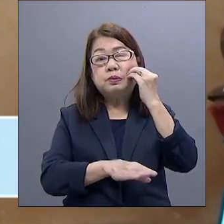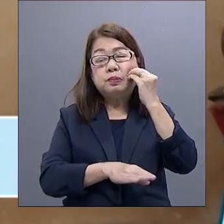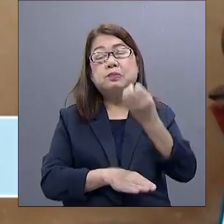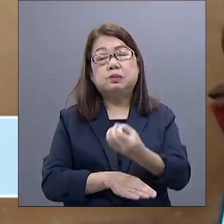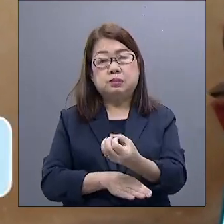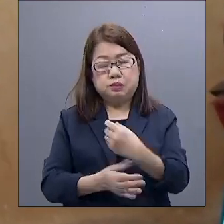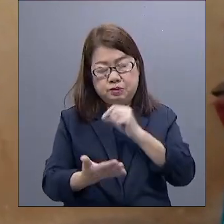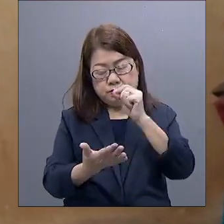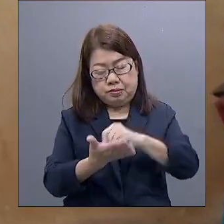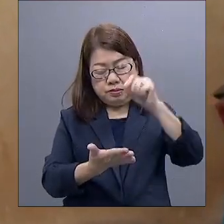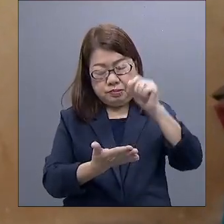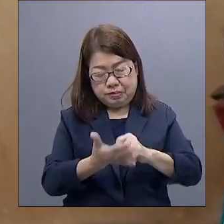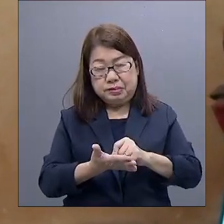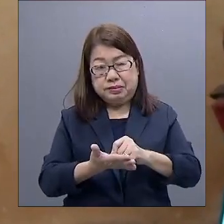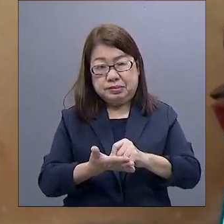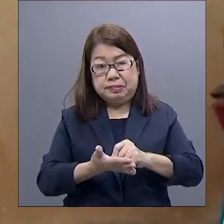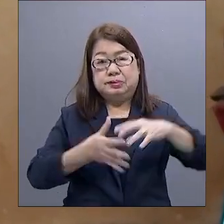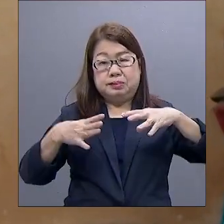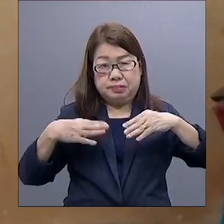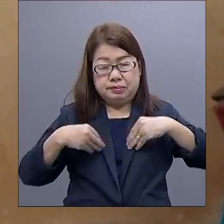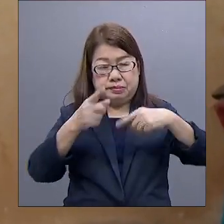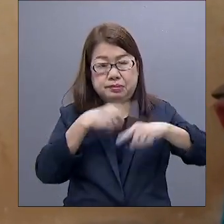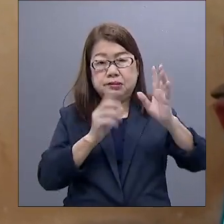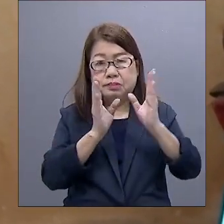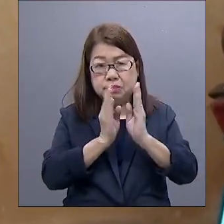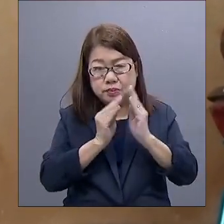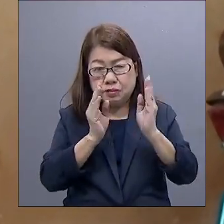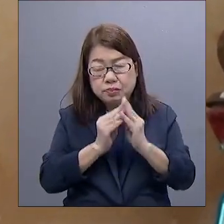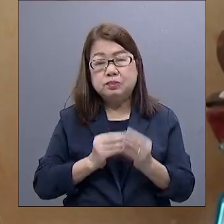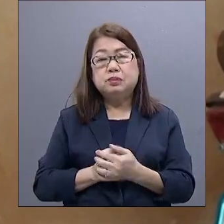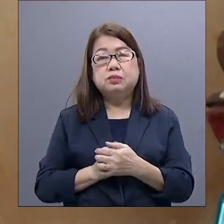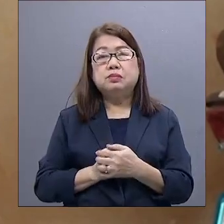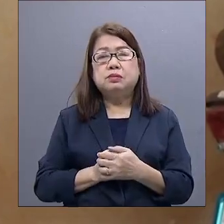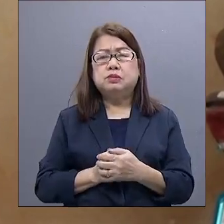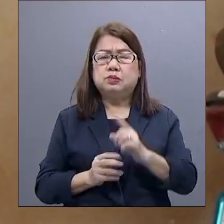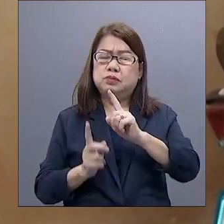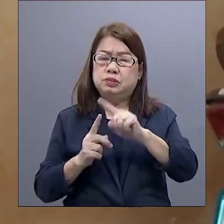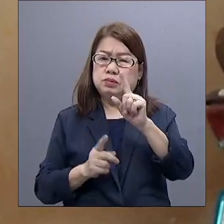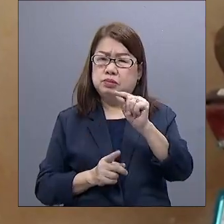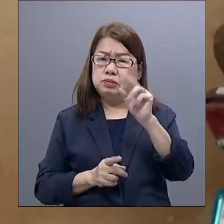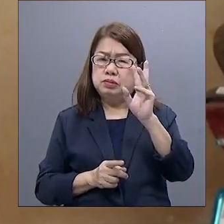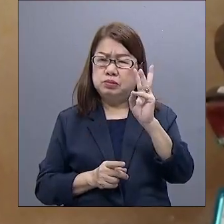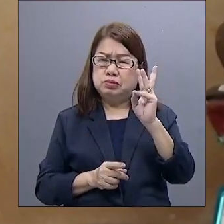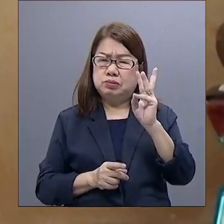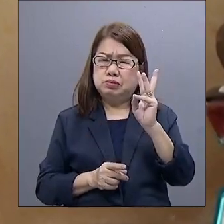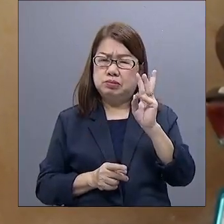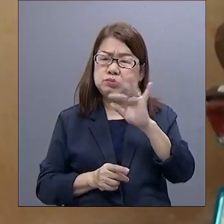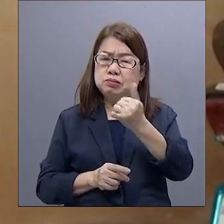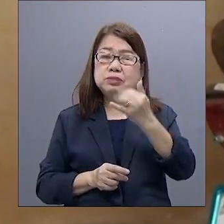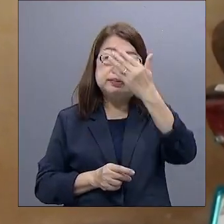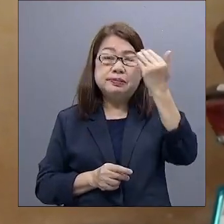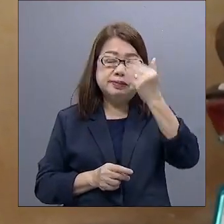ก็คือวันที่Yes 26.ấไม่ใใว่ซัลิวมรลที่ได้แล